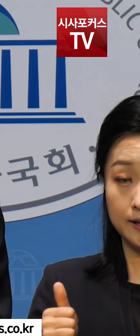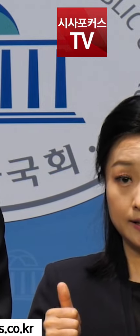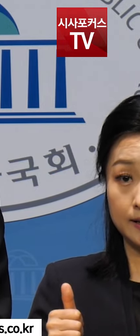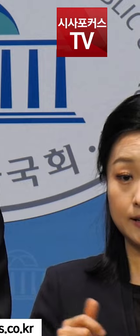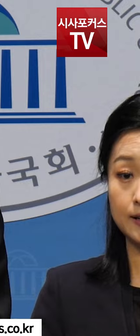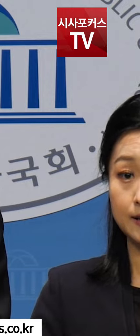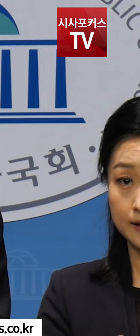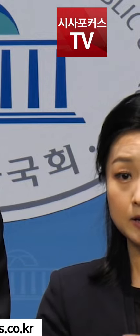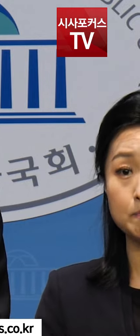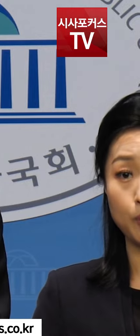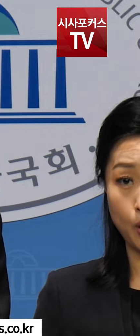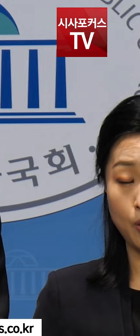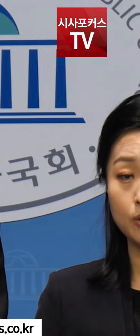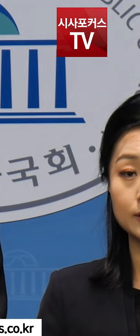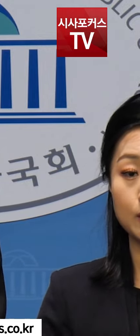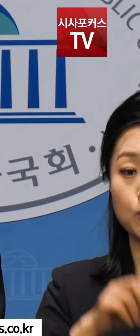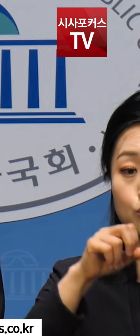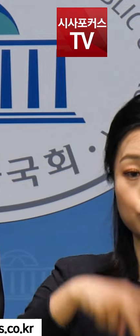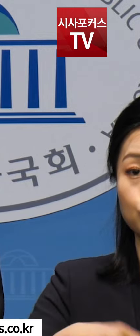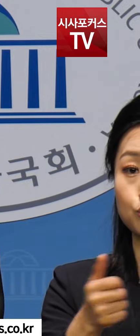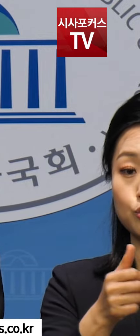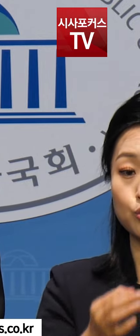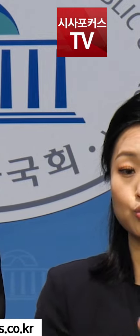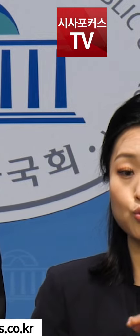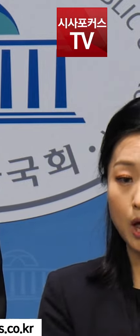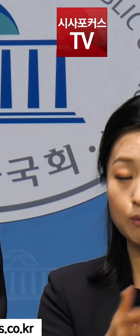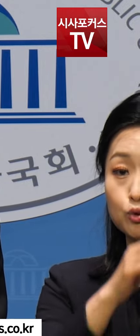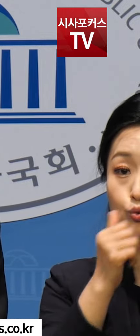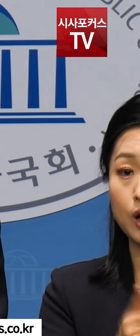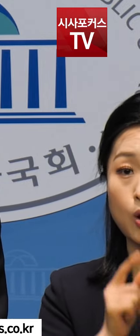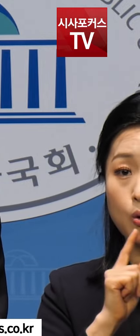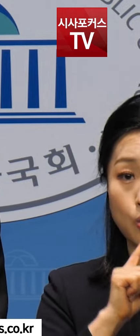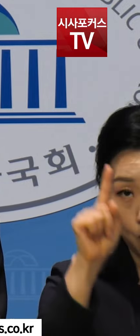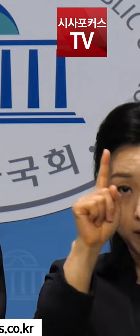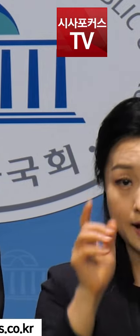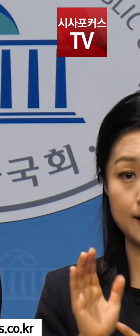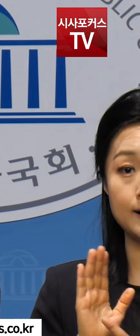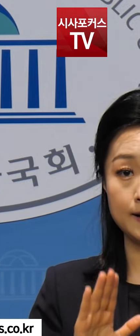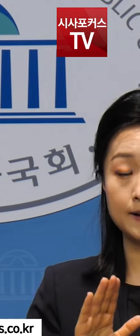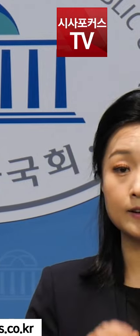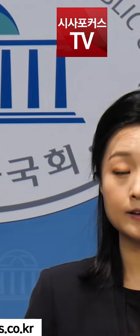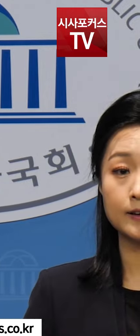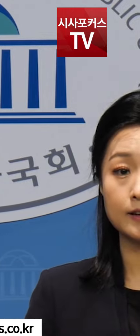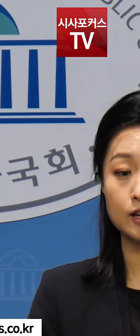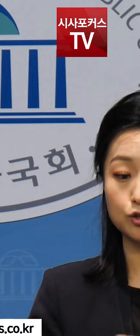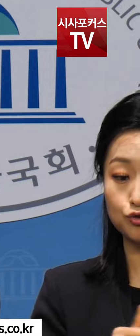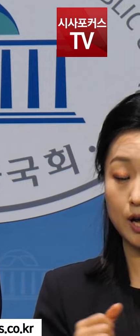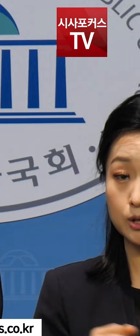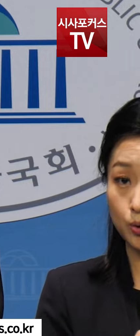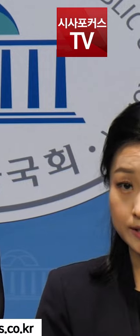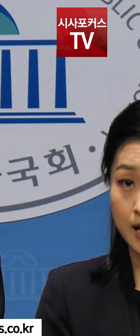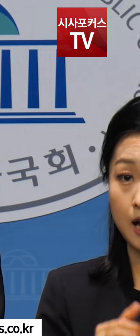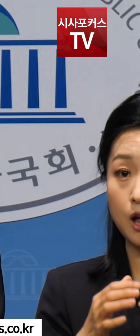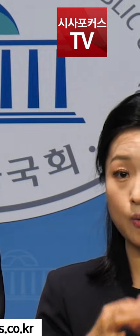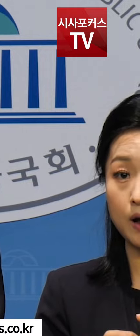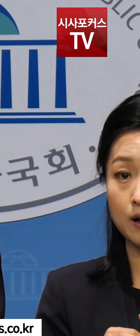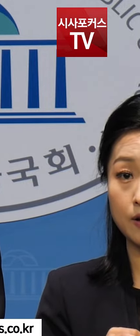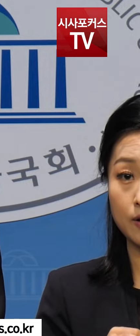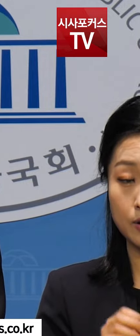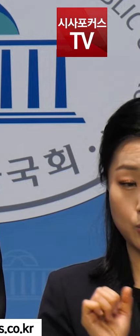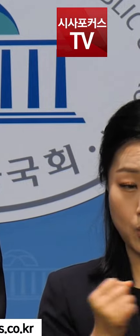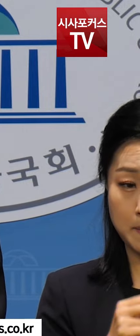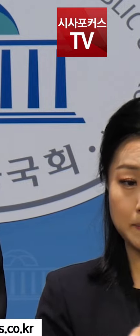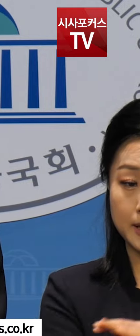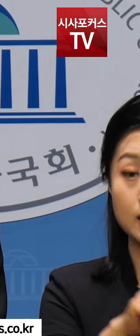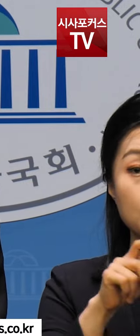책임을 묻기 위하여 유동규를 뇌물수수 혐의로 고발합니다. 주가 조작 등 중범죄를 회피하기